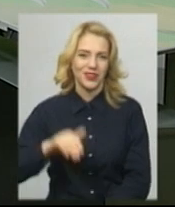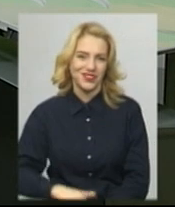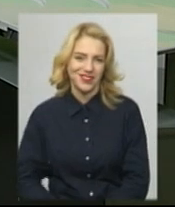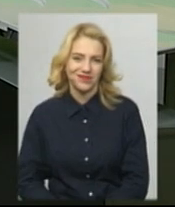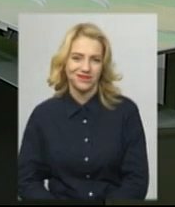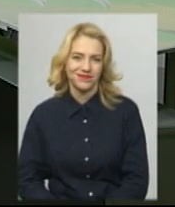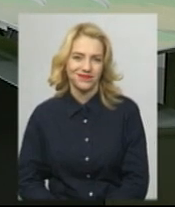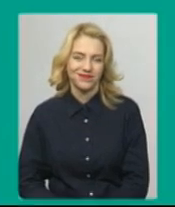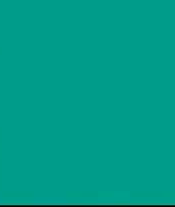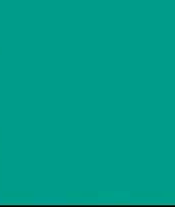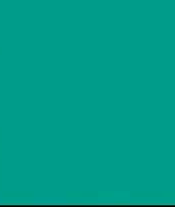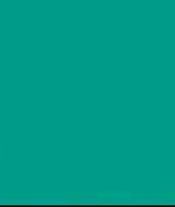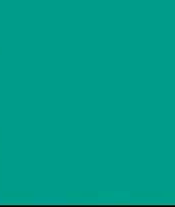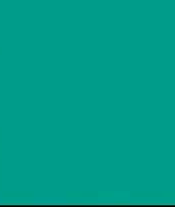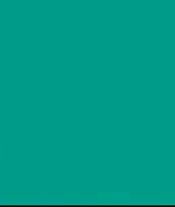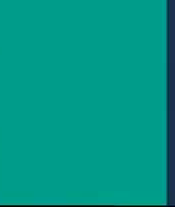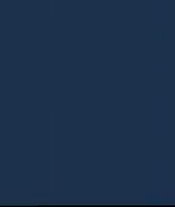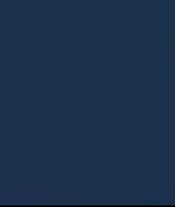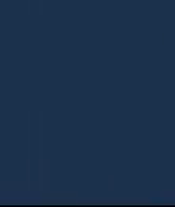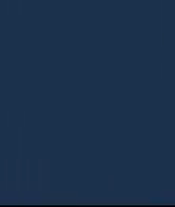Дякую.